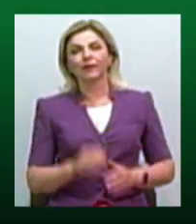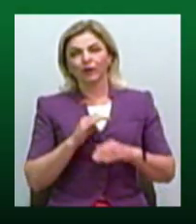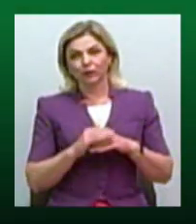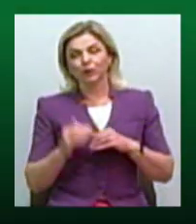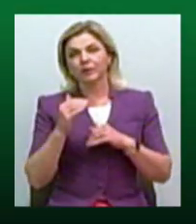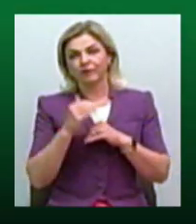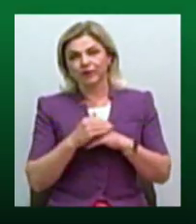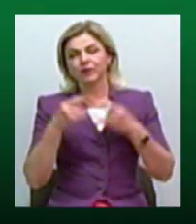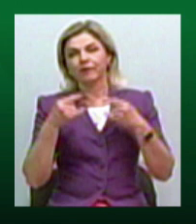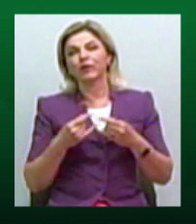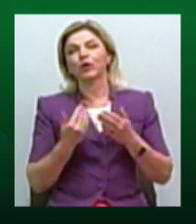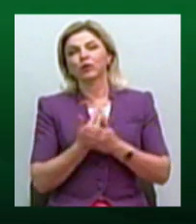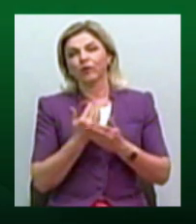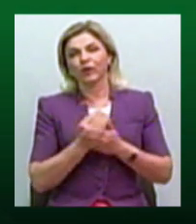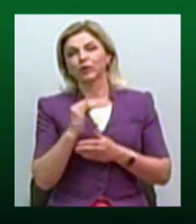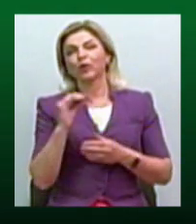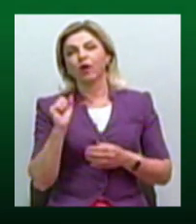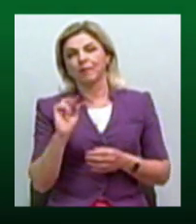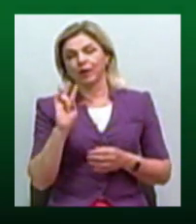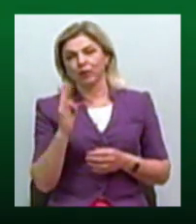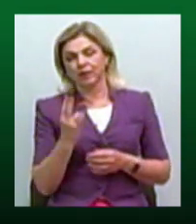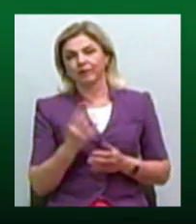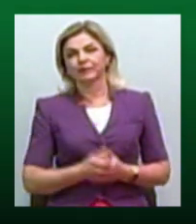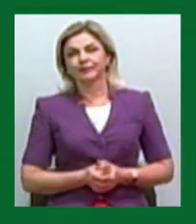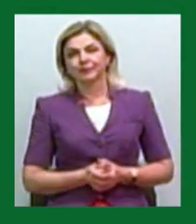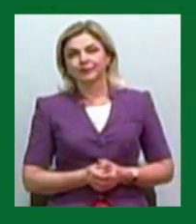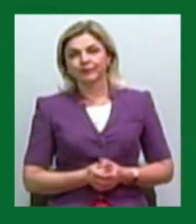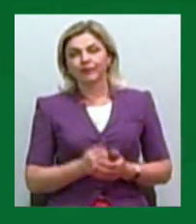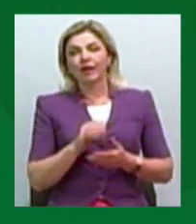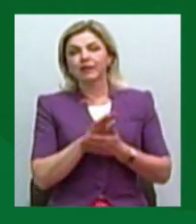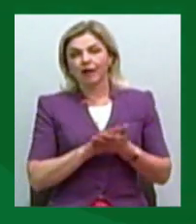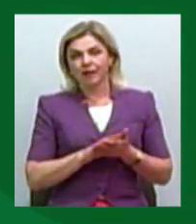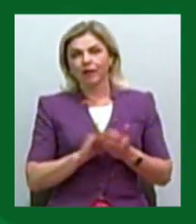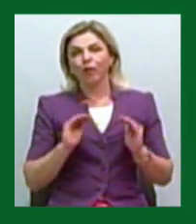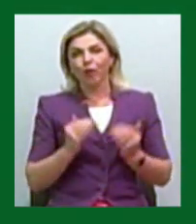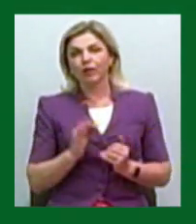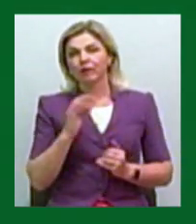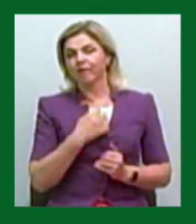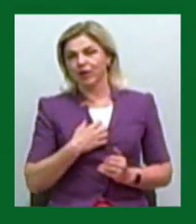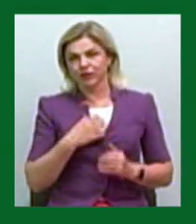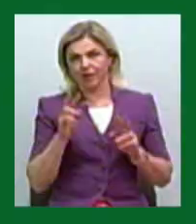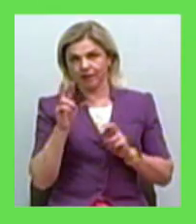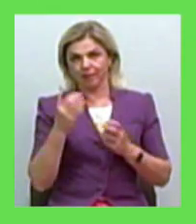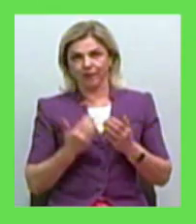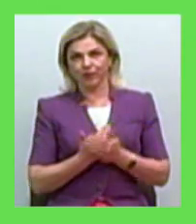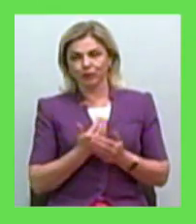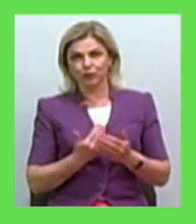Доброго вечора. В ефірі новини на Я Миколаїв. В студії для вас працює Світлана Кльосова. Далі коротко про головні теми випуску.